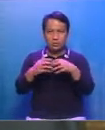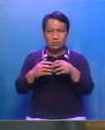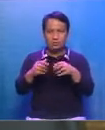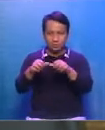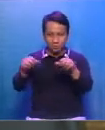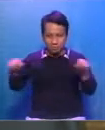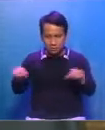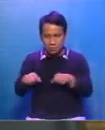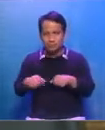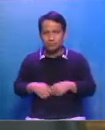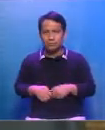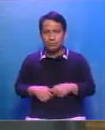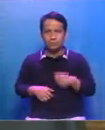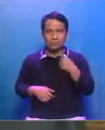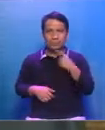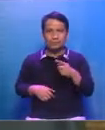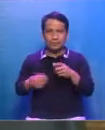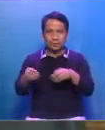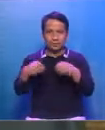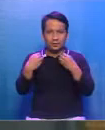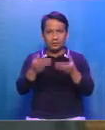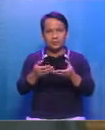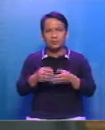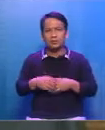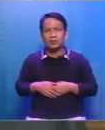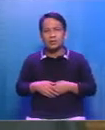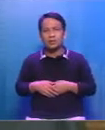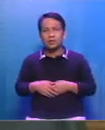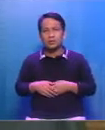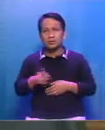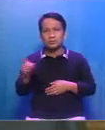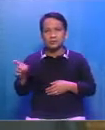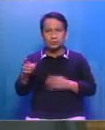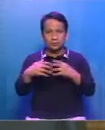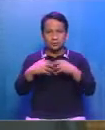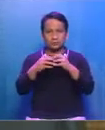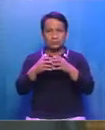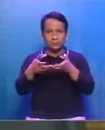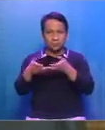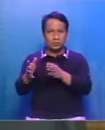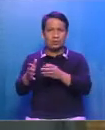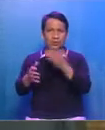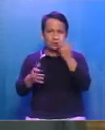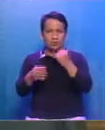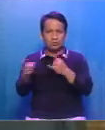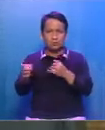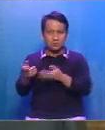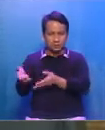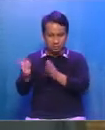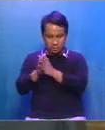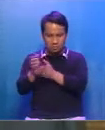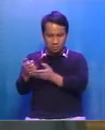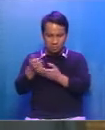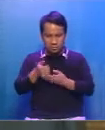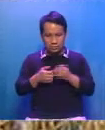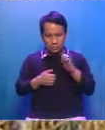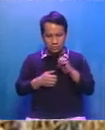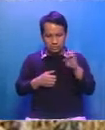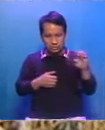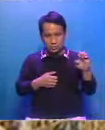area. Hindi namin binibigyan ng permit yung mga construction na yon dahil nga hinihingi namin yung